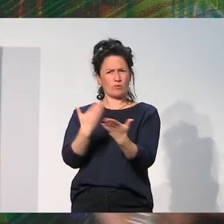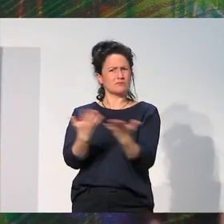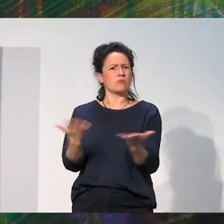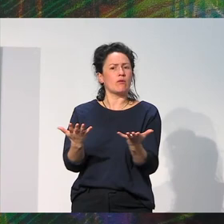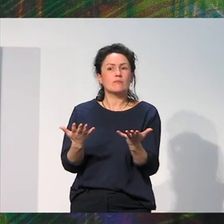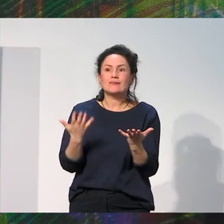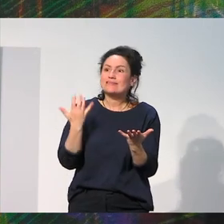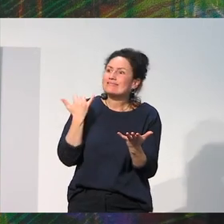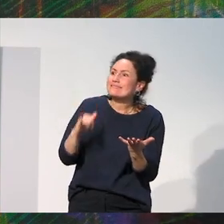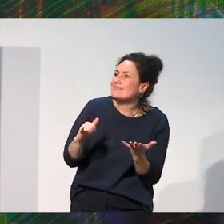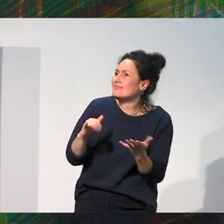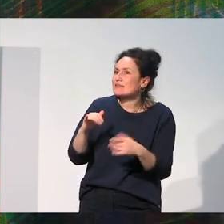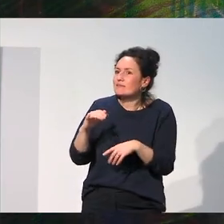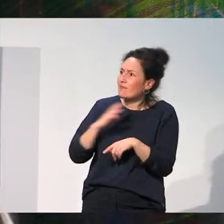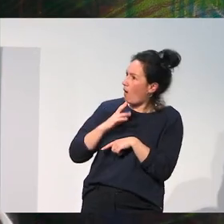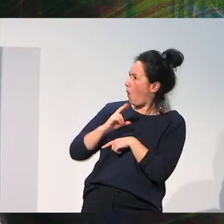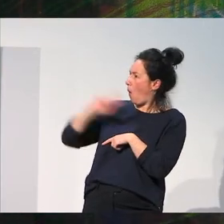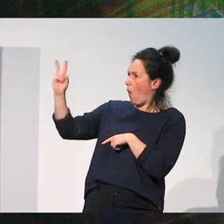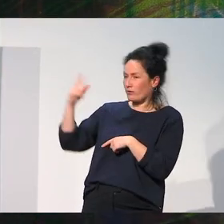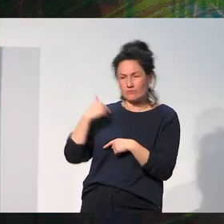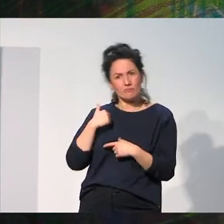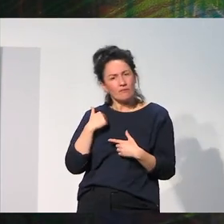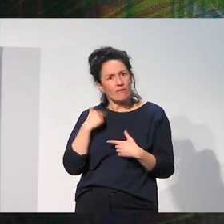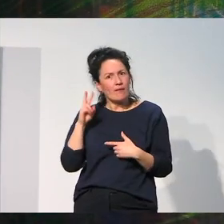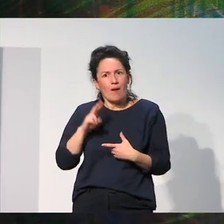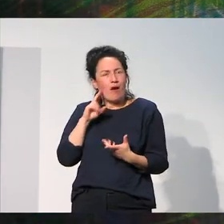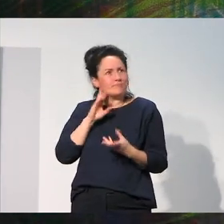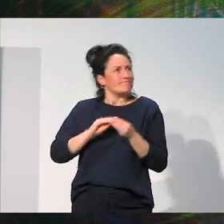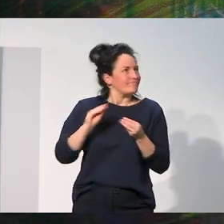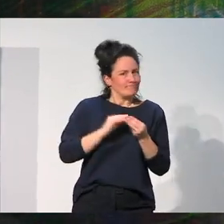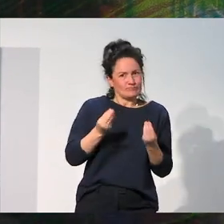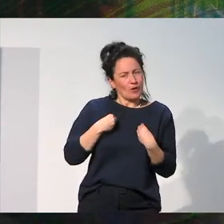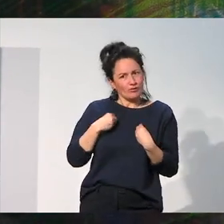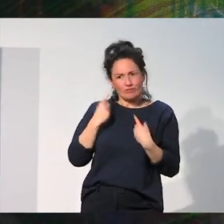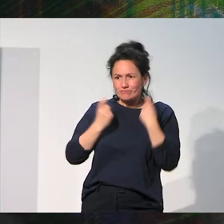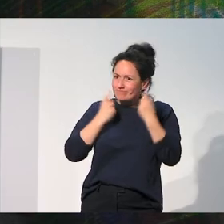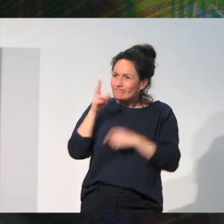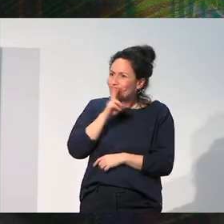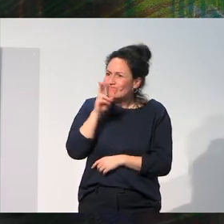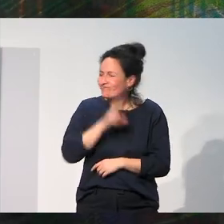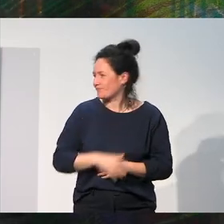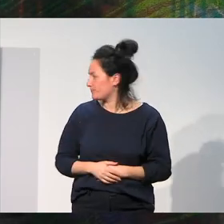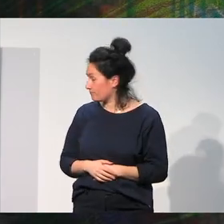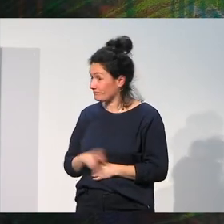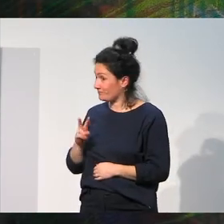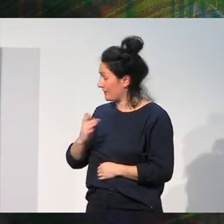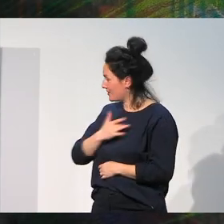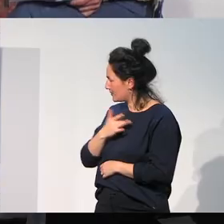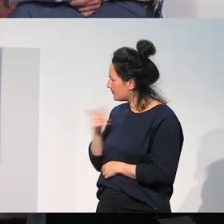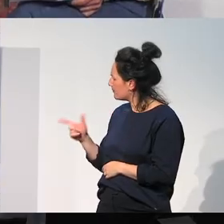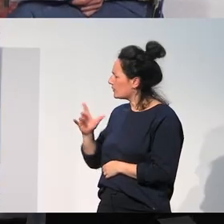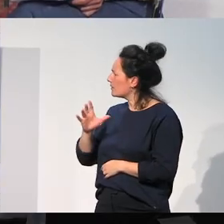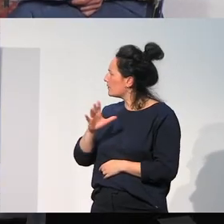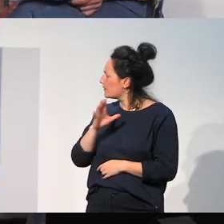du vrai existe, je trouve ça très amusant. C'est fascinant. D'ailleurs, il y a des phrases de description